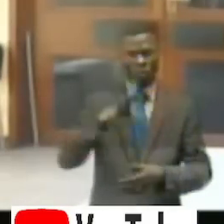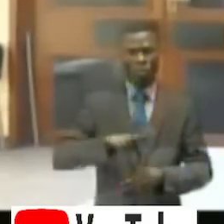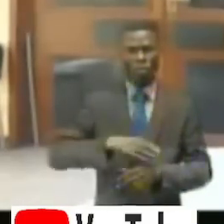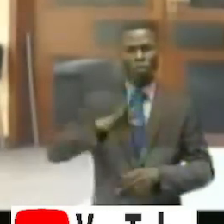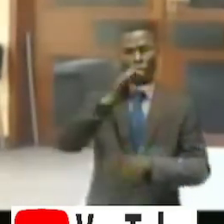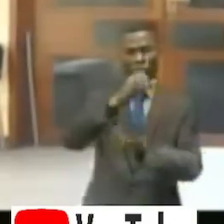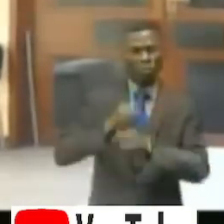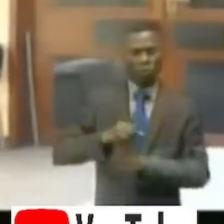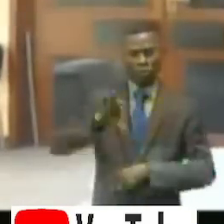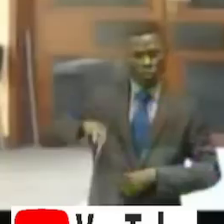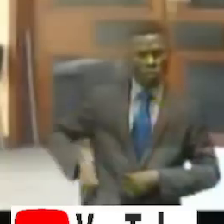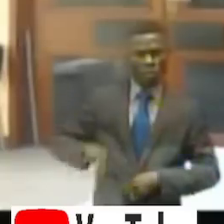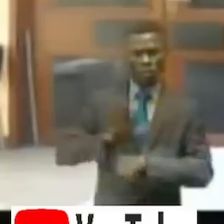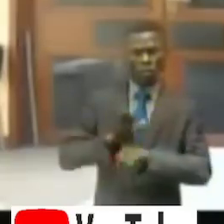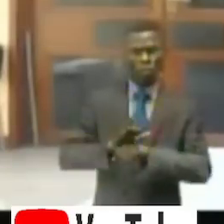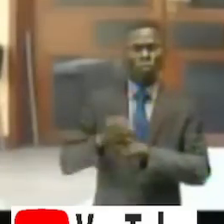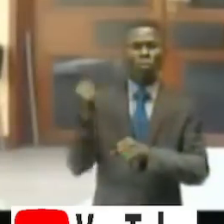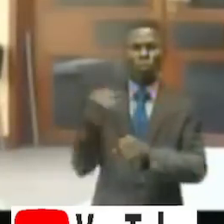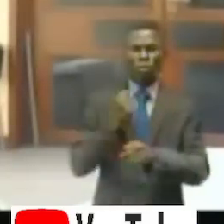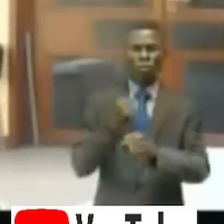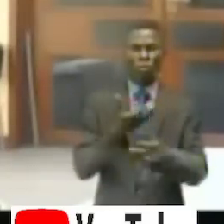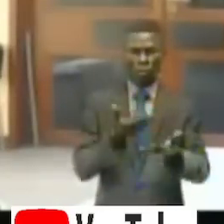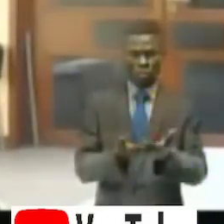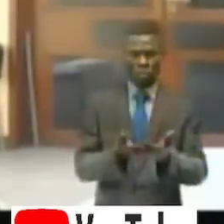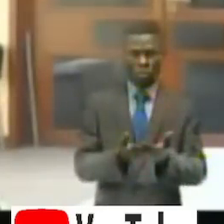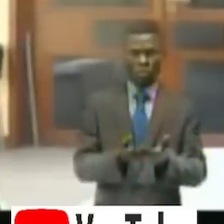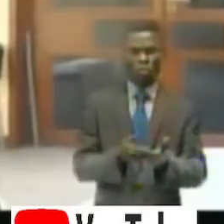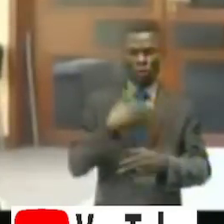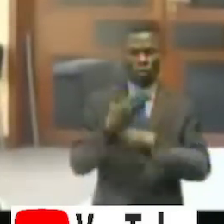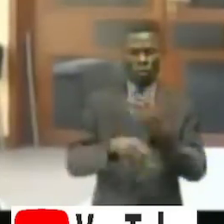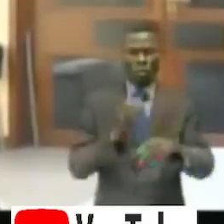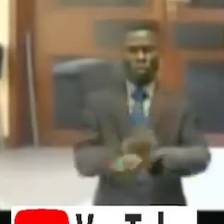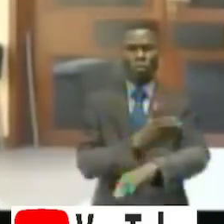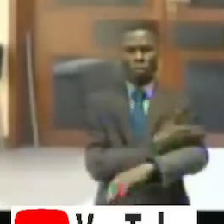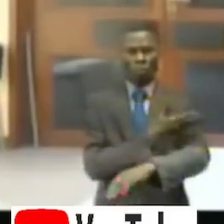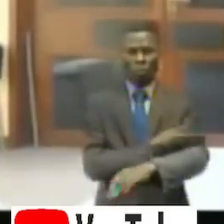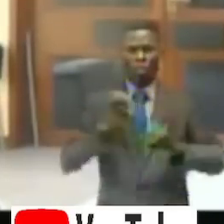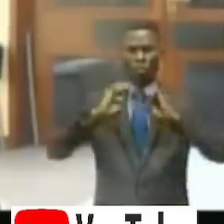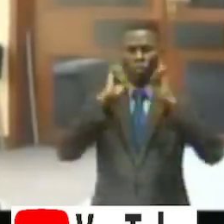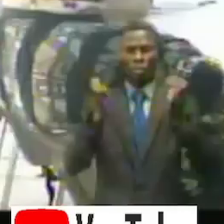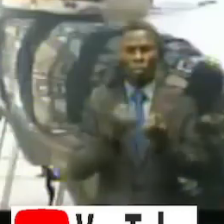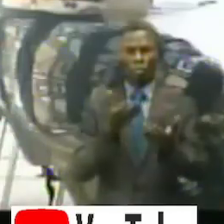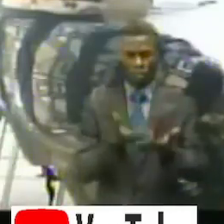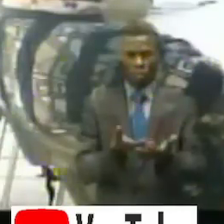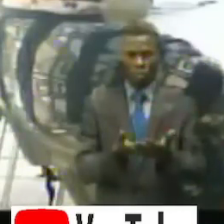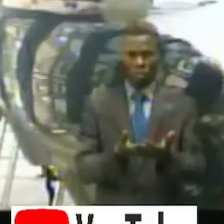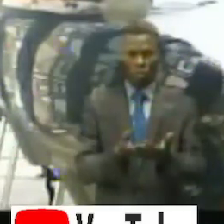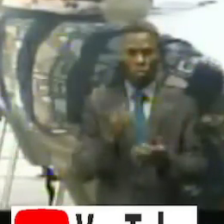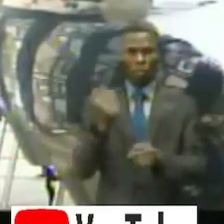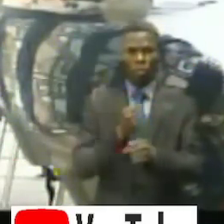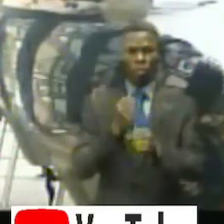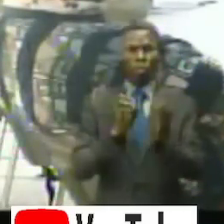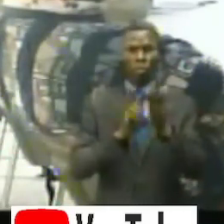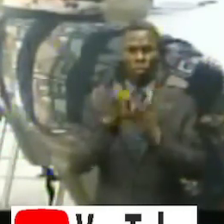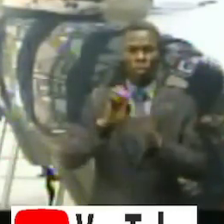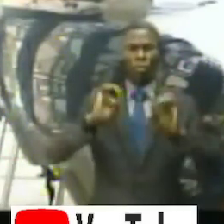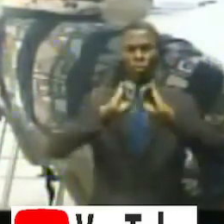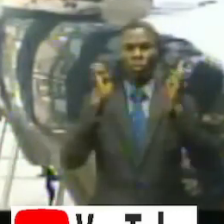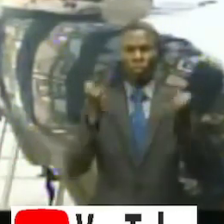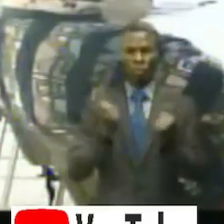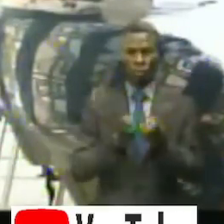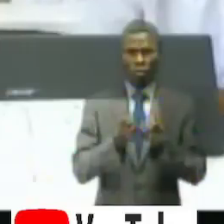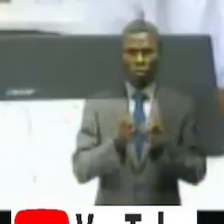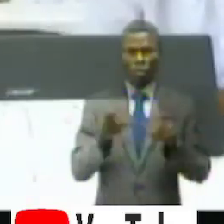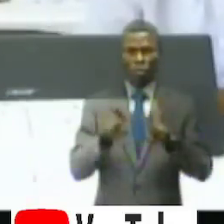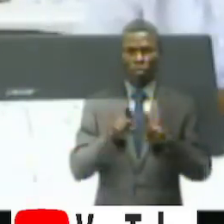marchés et enfin d'assurer la croissance de leur business. Le service de développement des entreprises, en tant